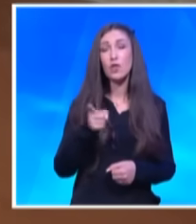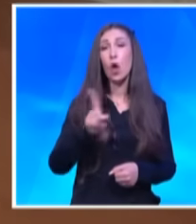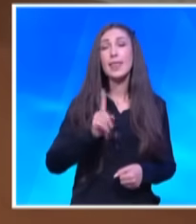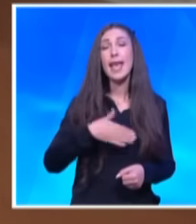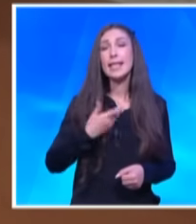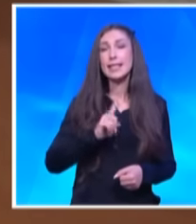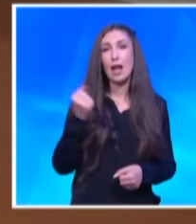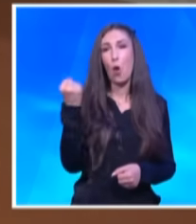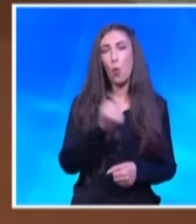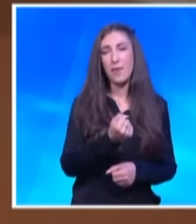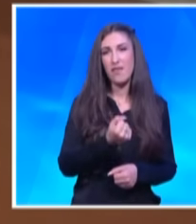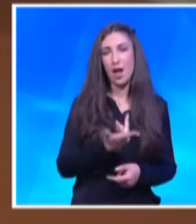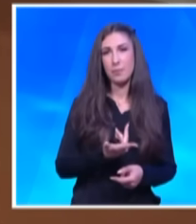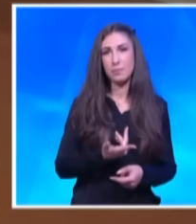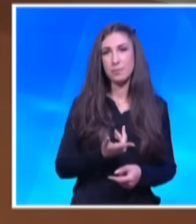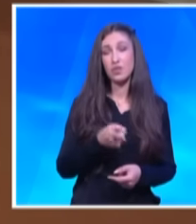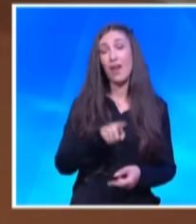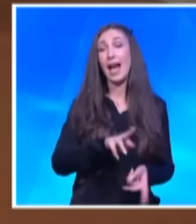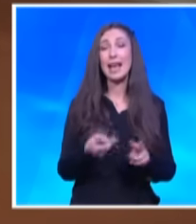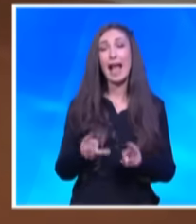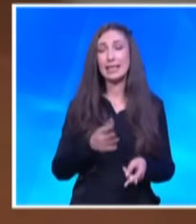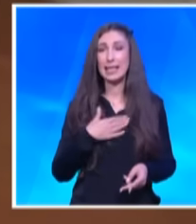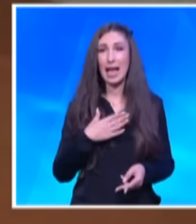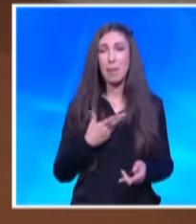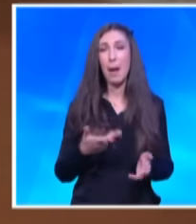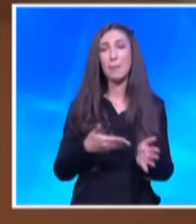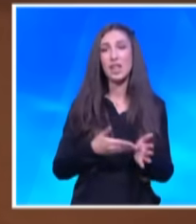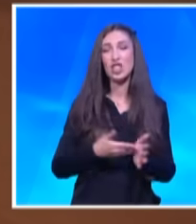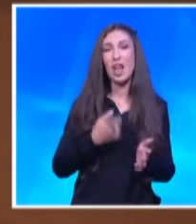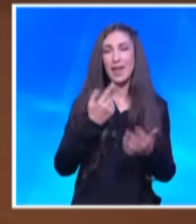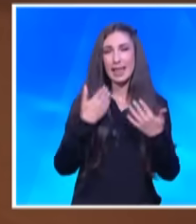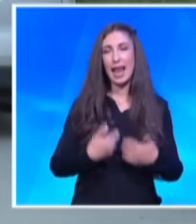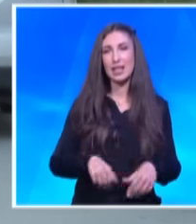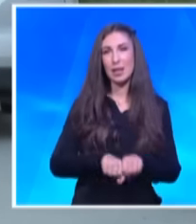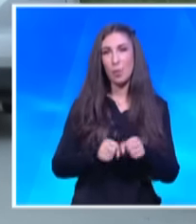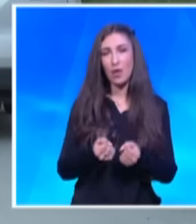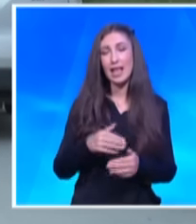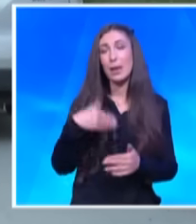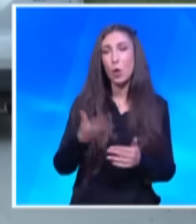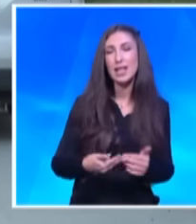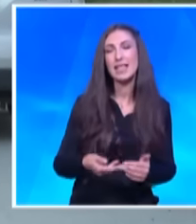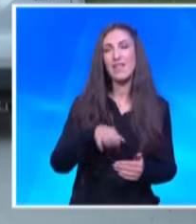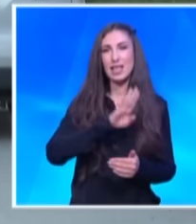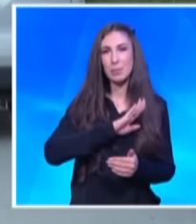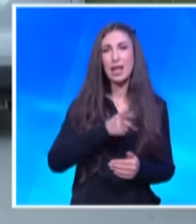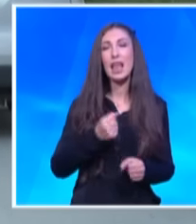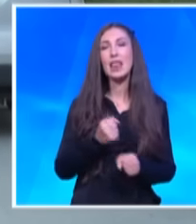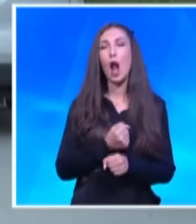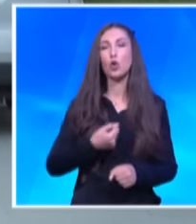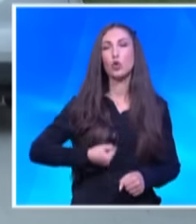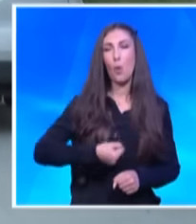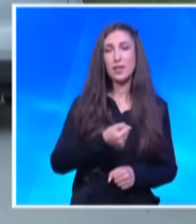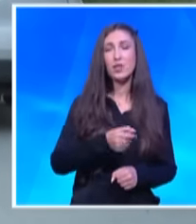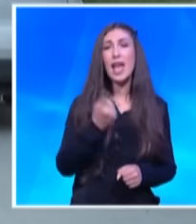убие, тъй че това е разликата между причиняване на телесна повреда, от която последвала смърт или умишлено убийство.